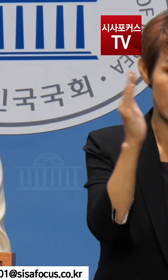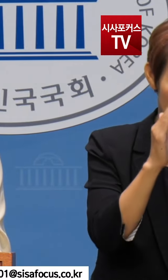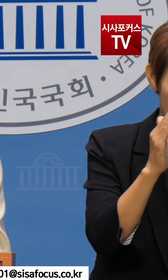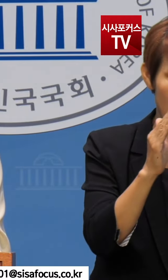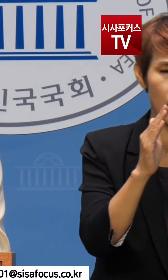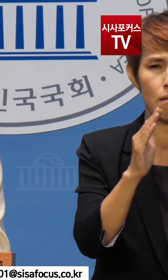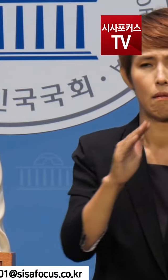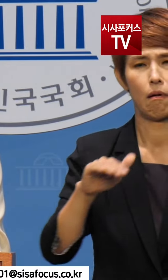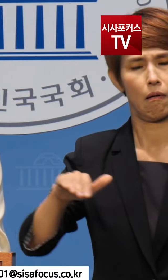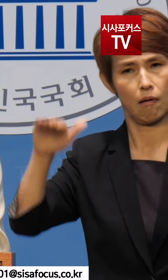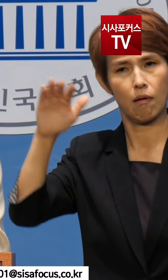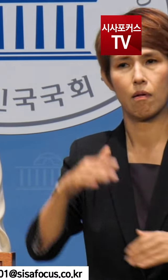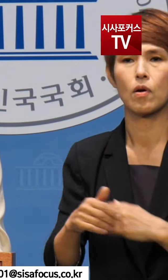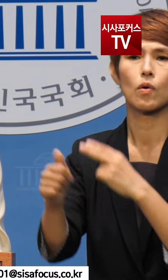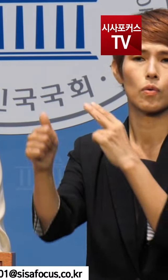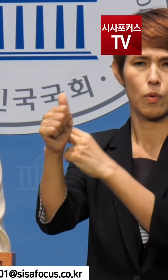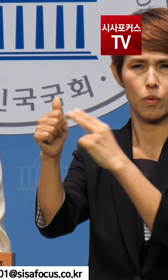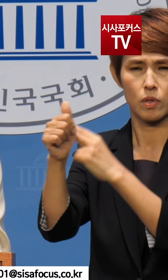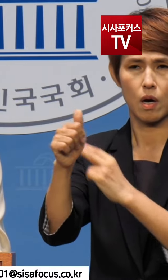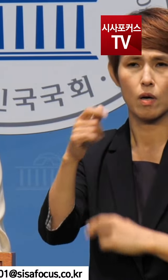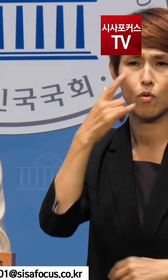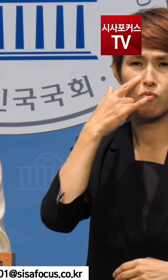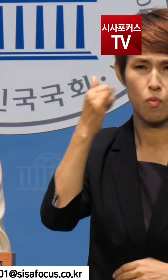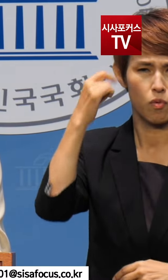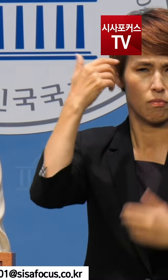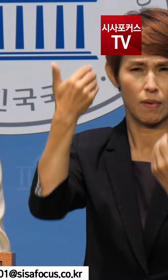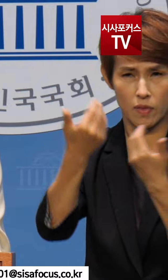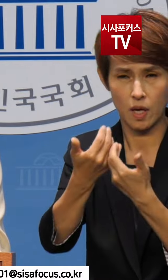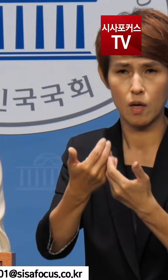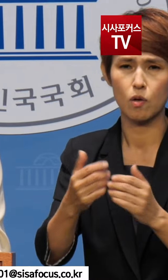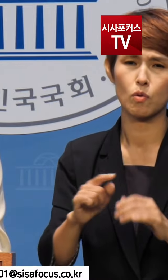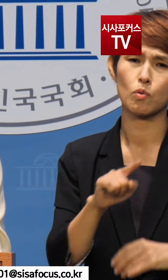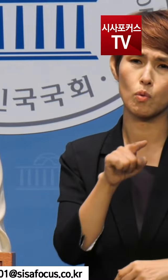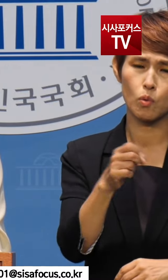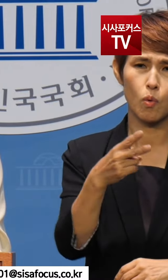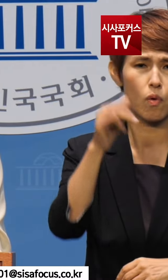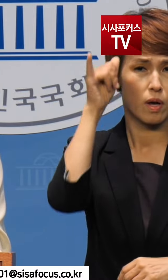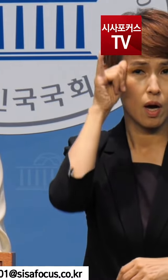교사와 학부모 반대하고 있고 활용 자체의 우려가 있는 상황에